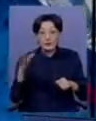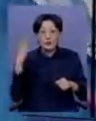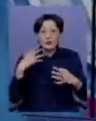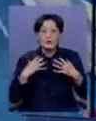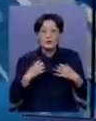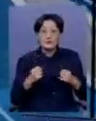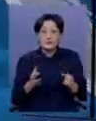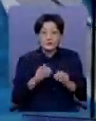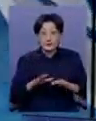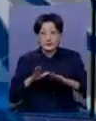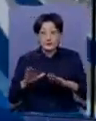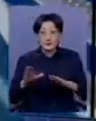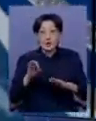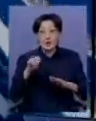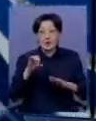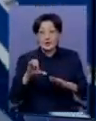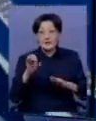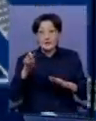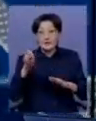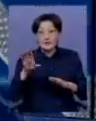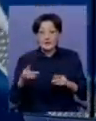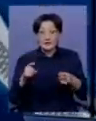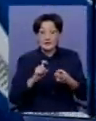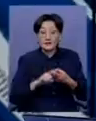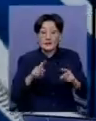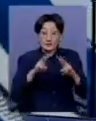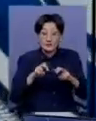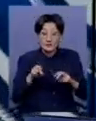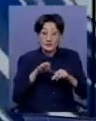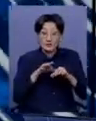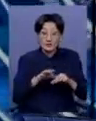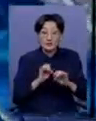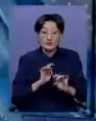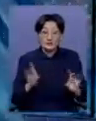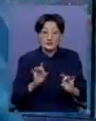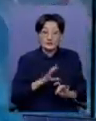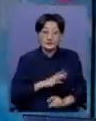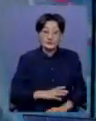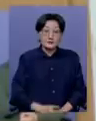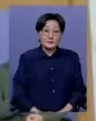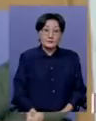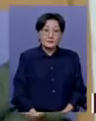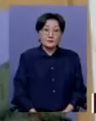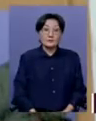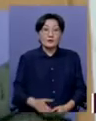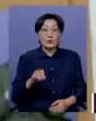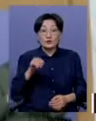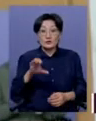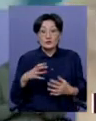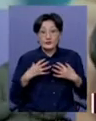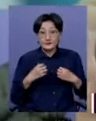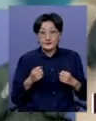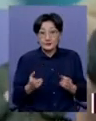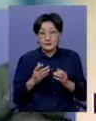денсаулық сақтау вице-министрі Олжас Әбішевке қатысты тергеу қалай жүріп жатқанын айтып берді. Олжас Әбішев денсаулық